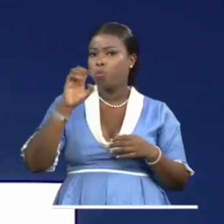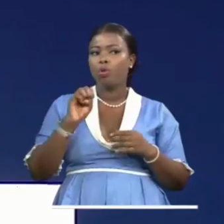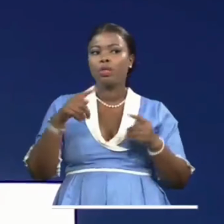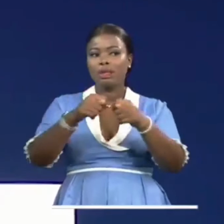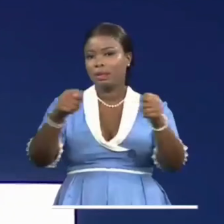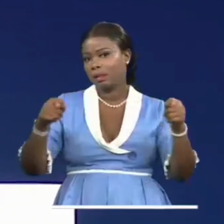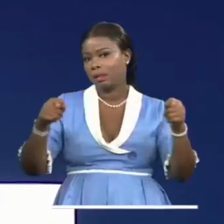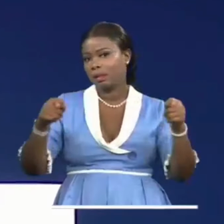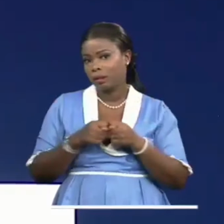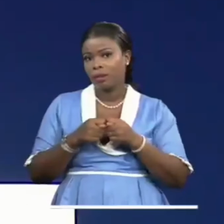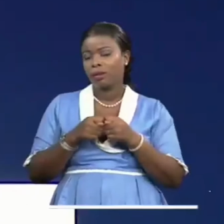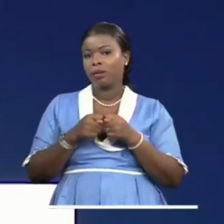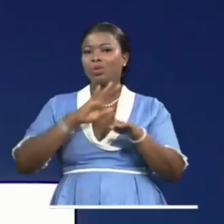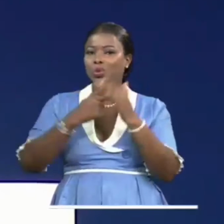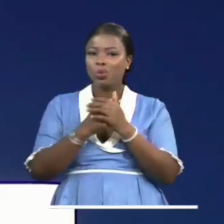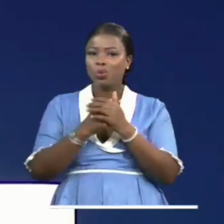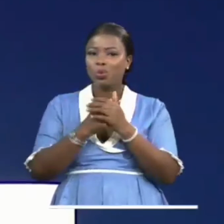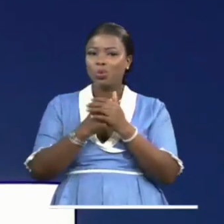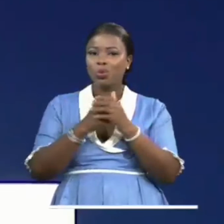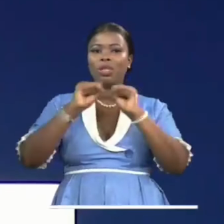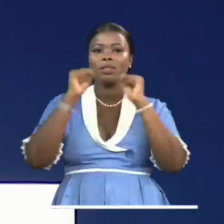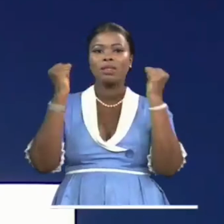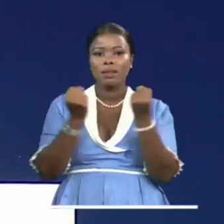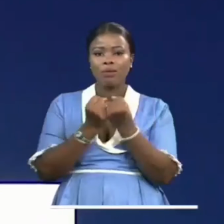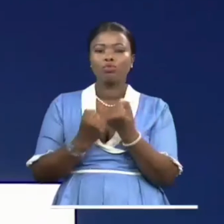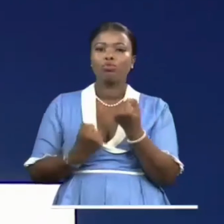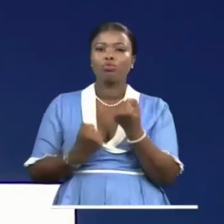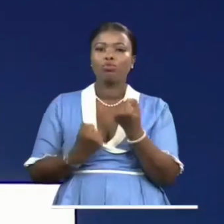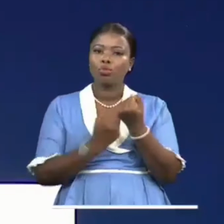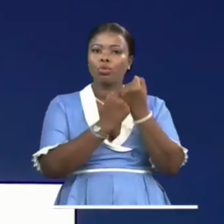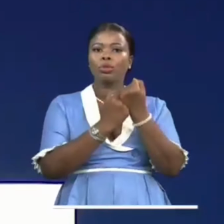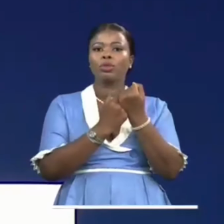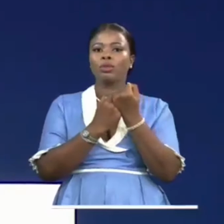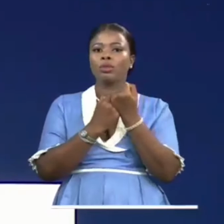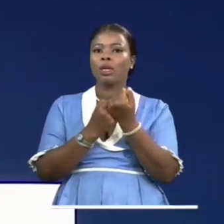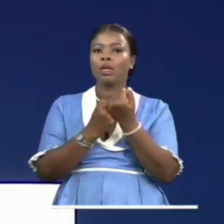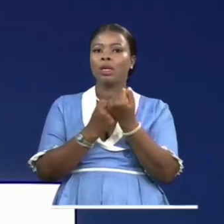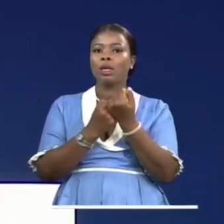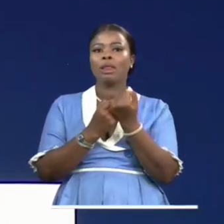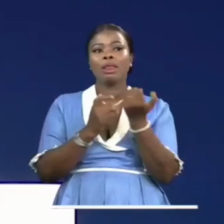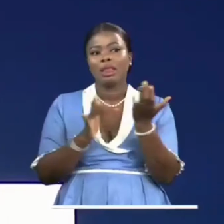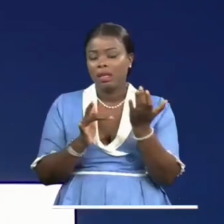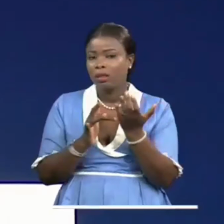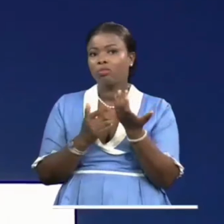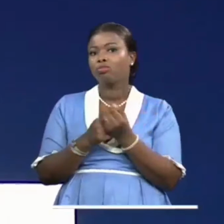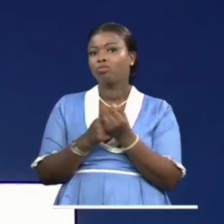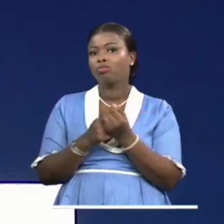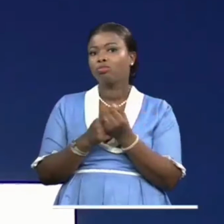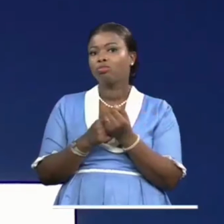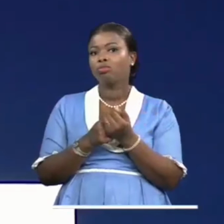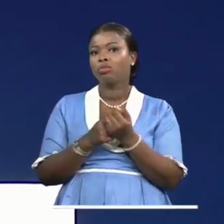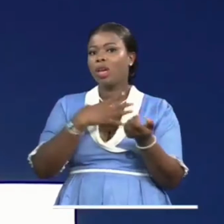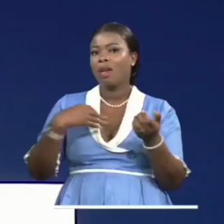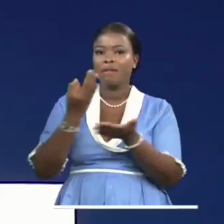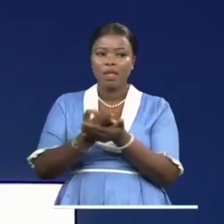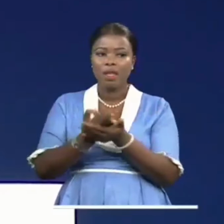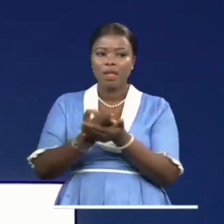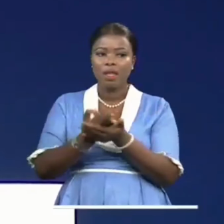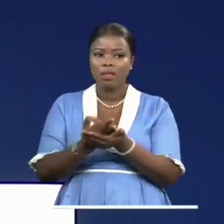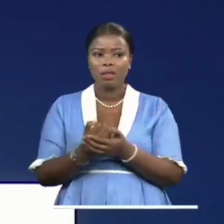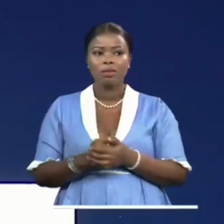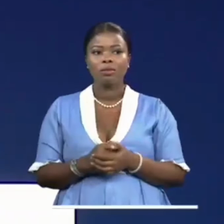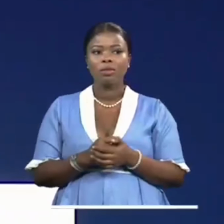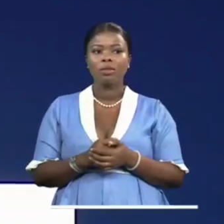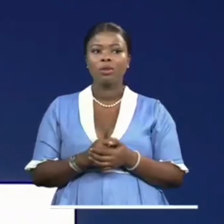déconcentrer tous les services de soutien technique et financier vraiment au secteur privé au niveau des pôles